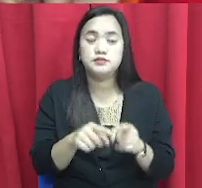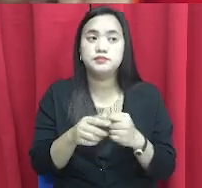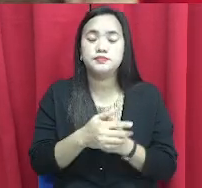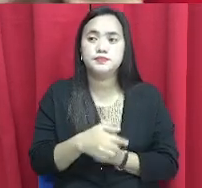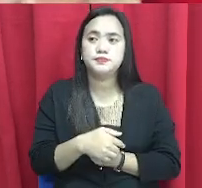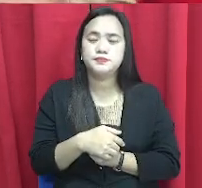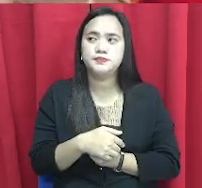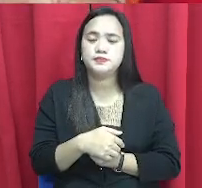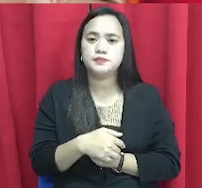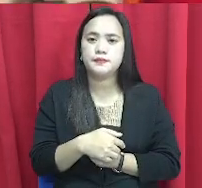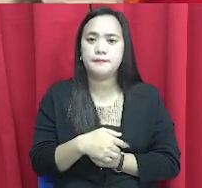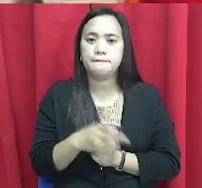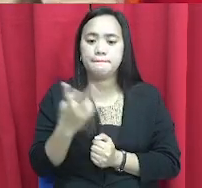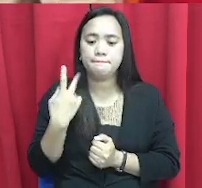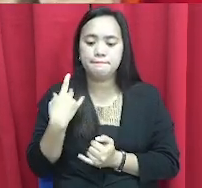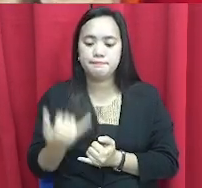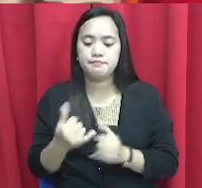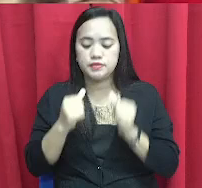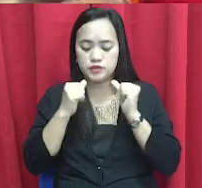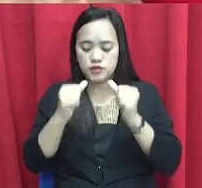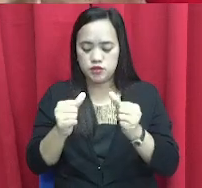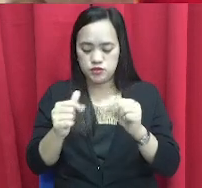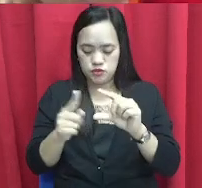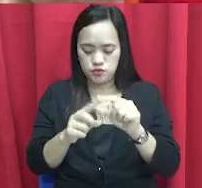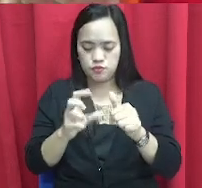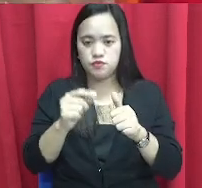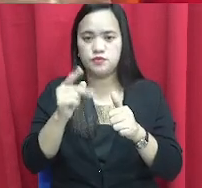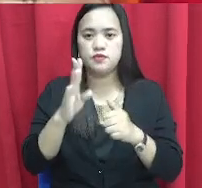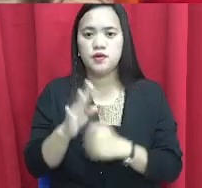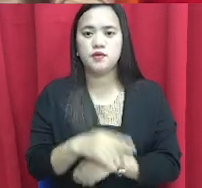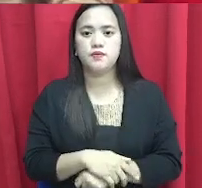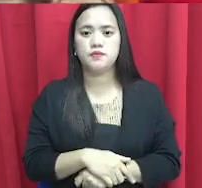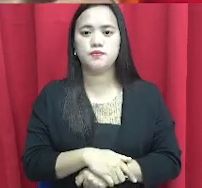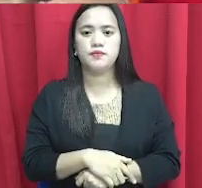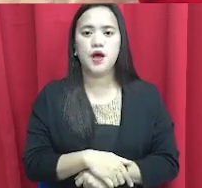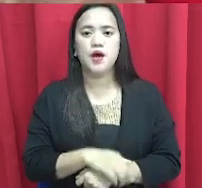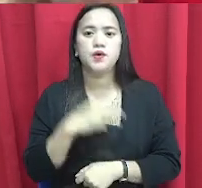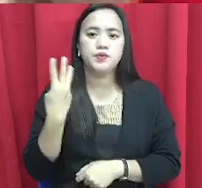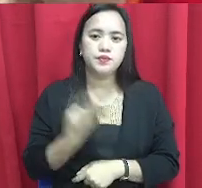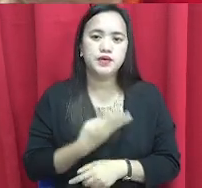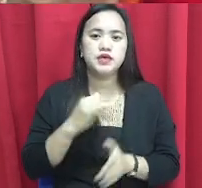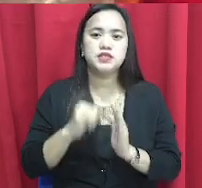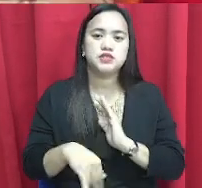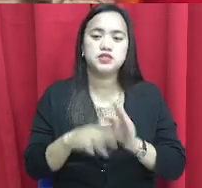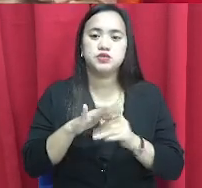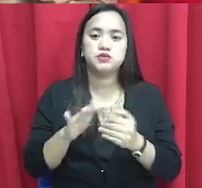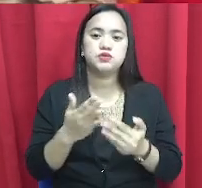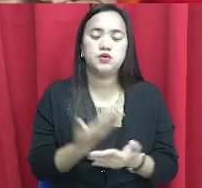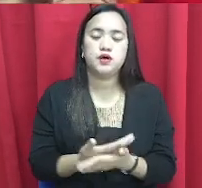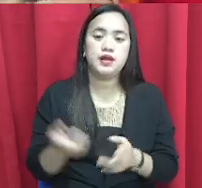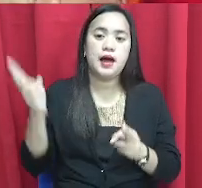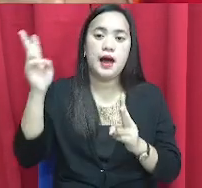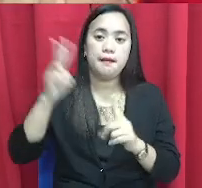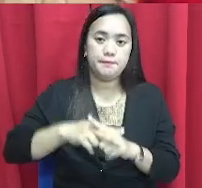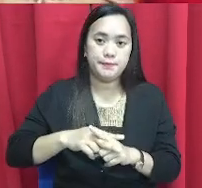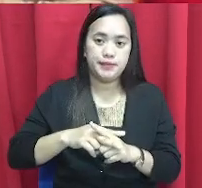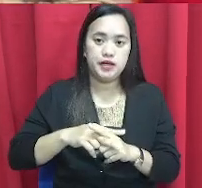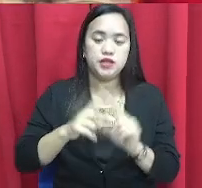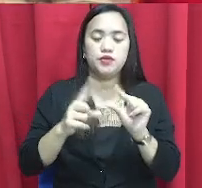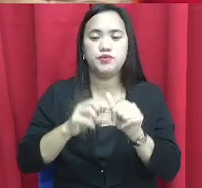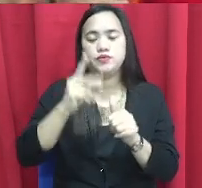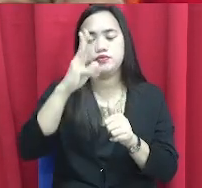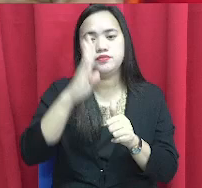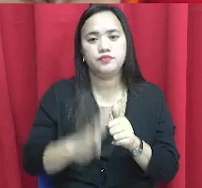ah Puspos tayo ng salita ng Diyos tinatanggap natin at ina-apply natin ang kanyang